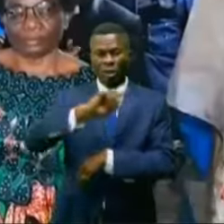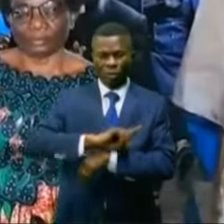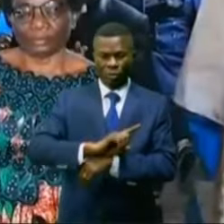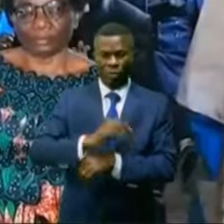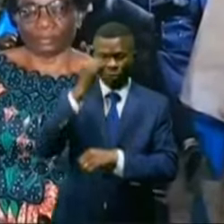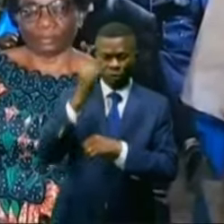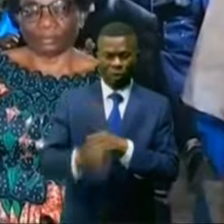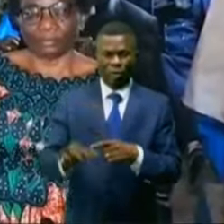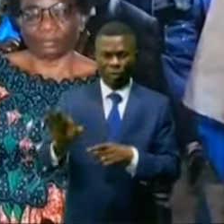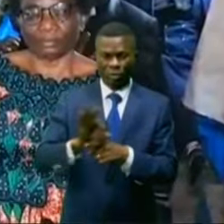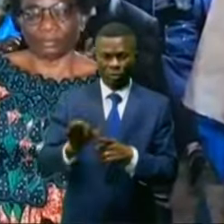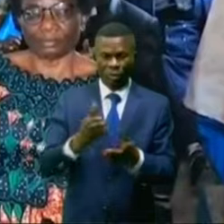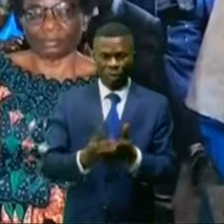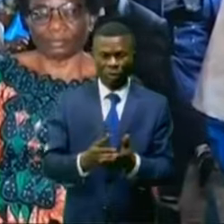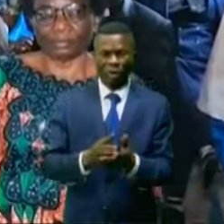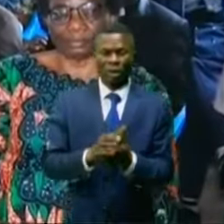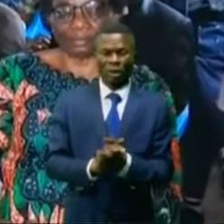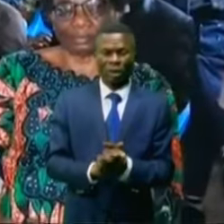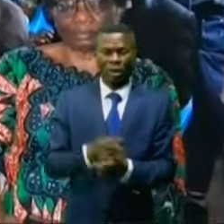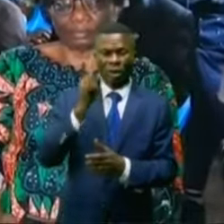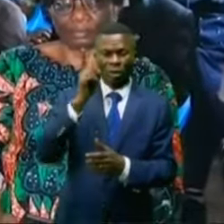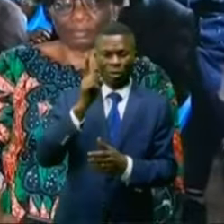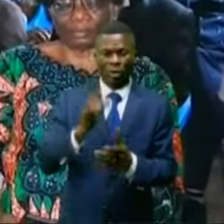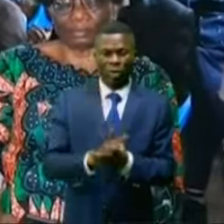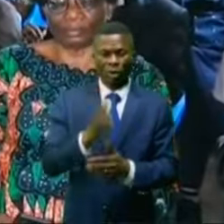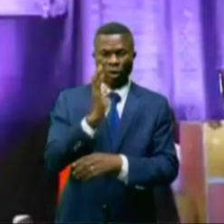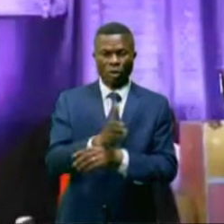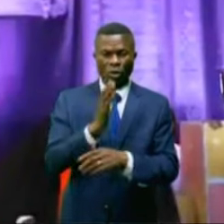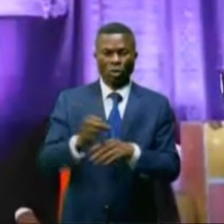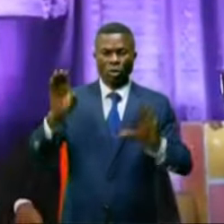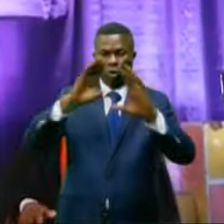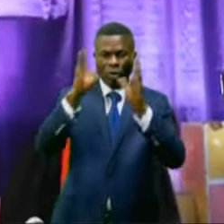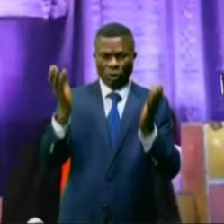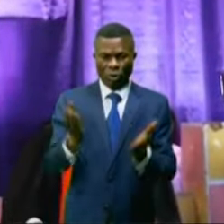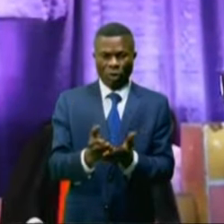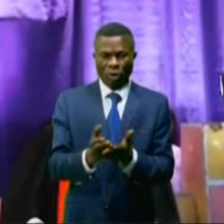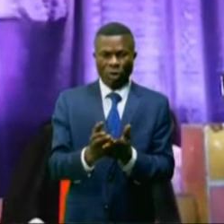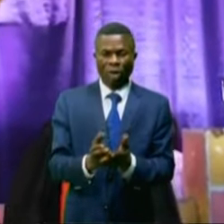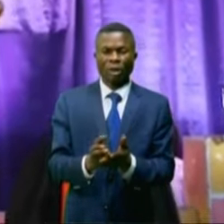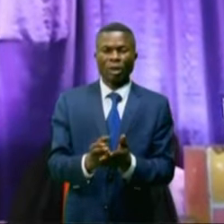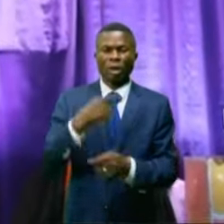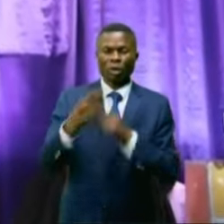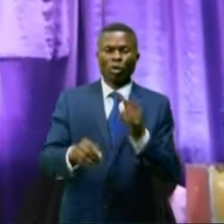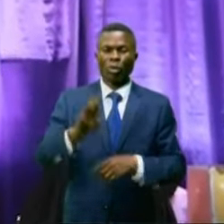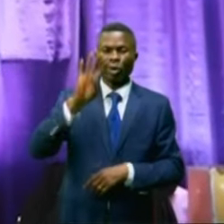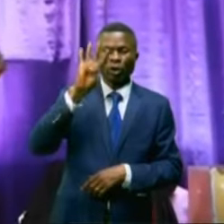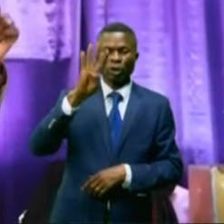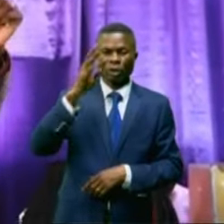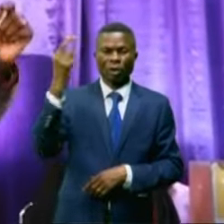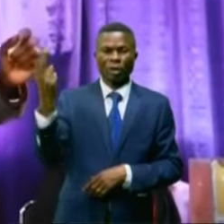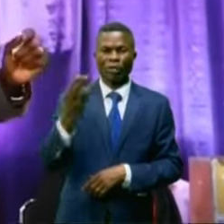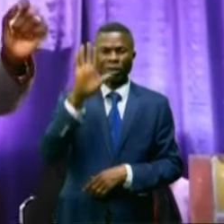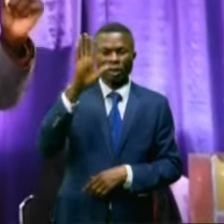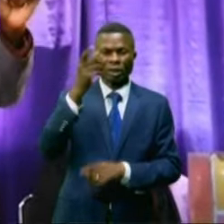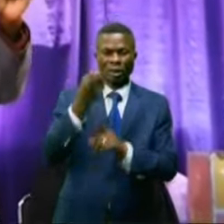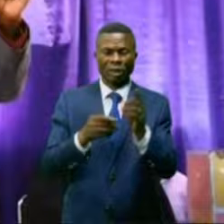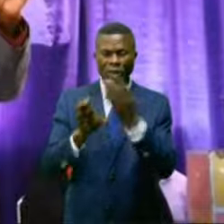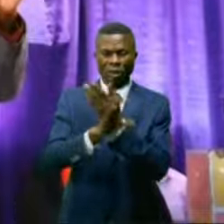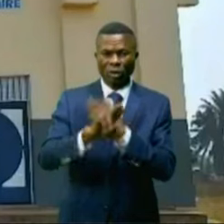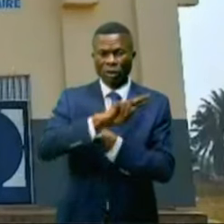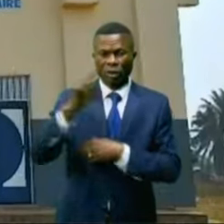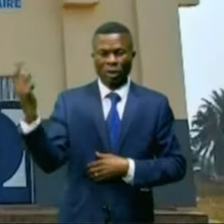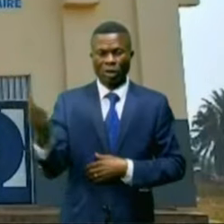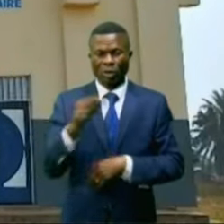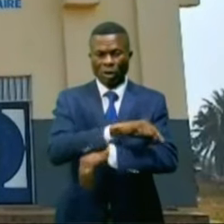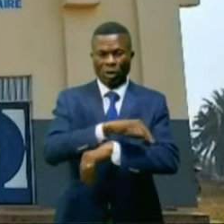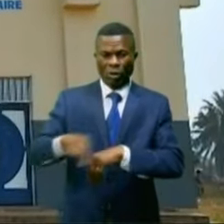ses assises du premier conseil général de la communauté débité le jeudi 25 juillet 2024 au siège administratif